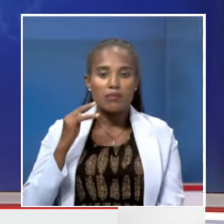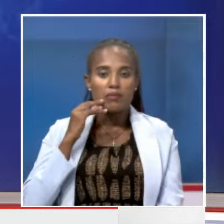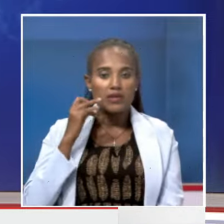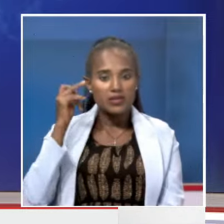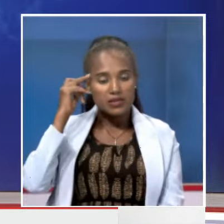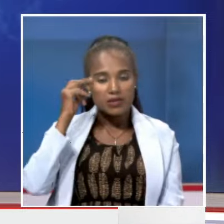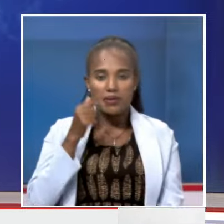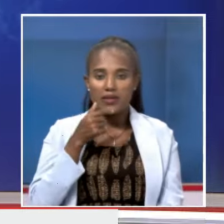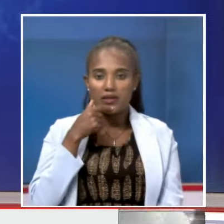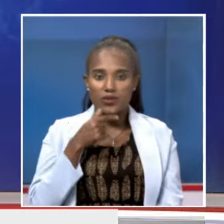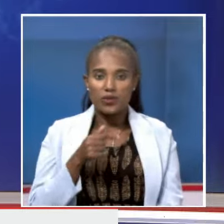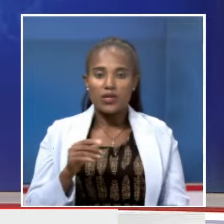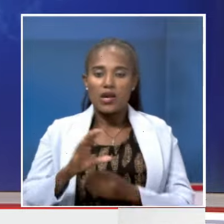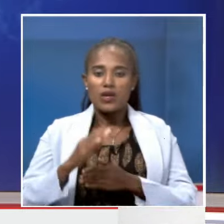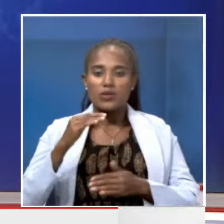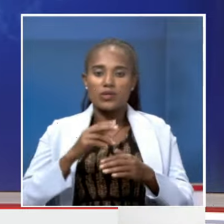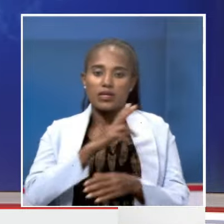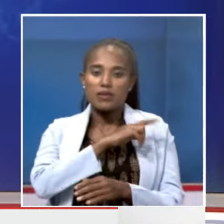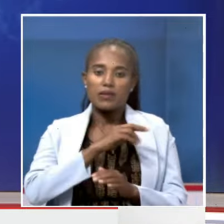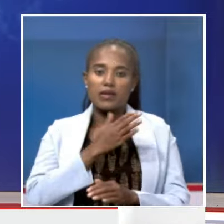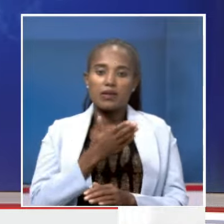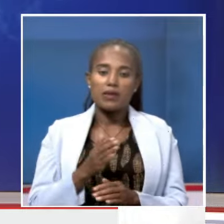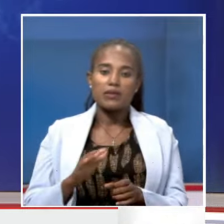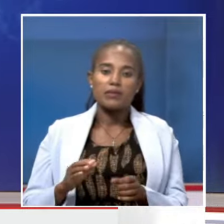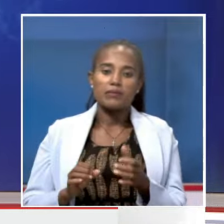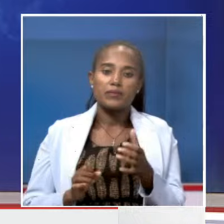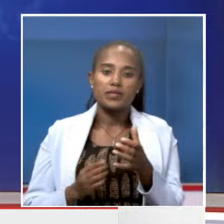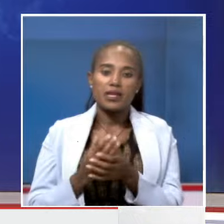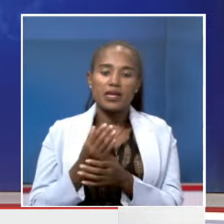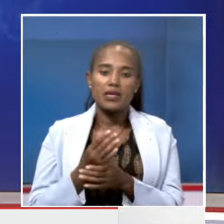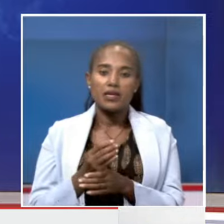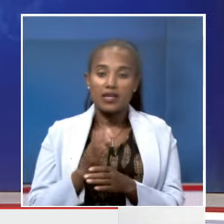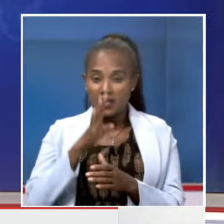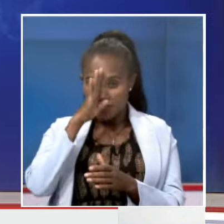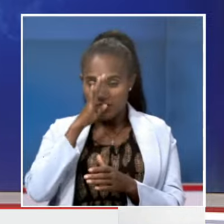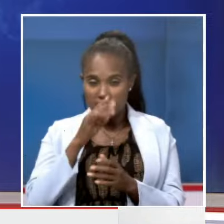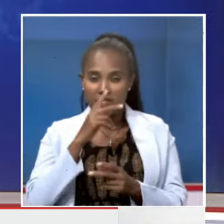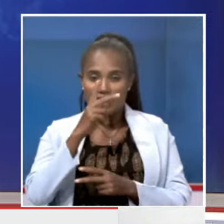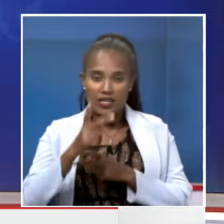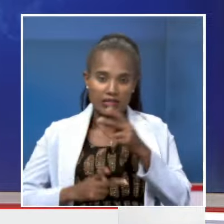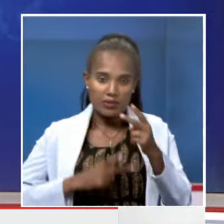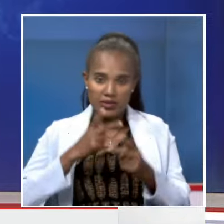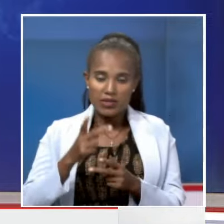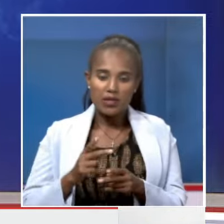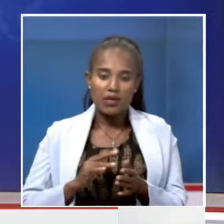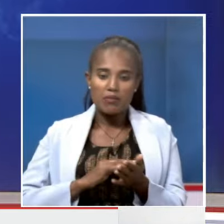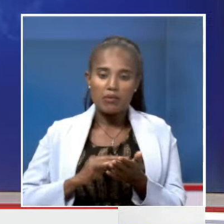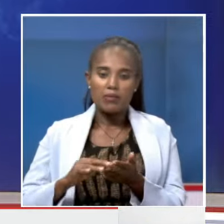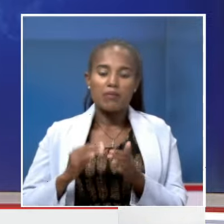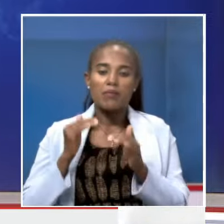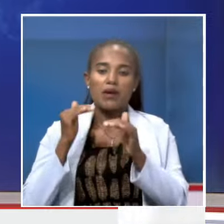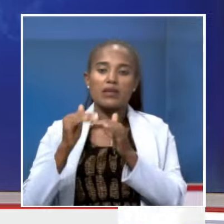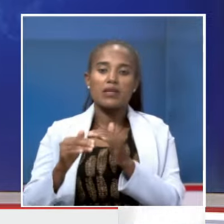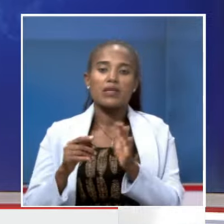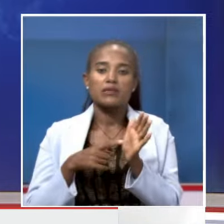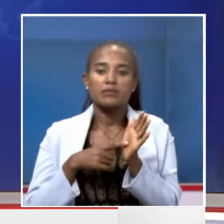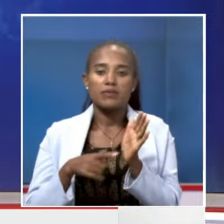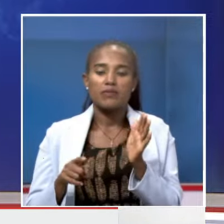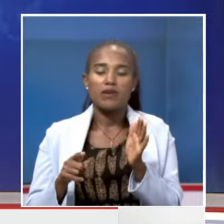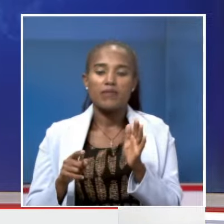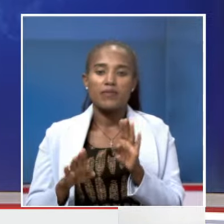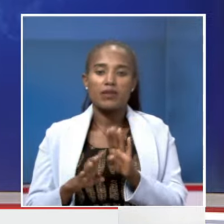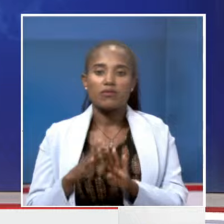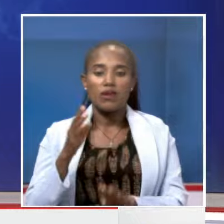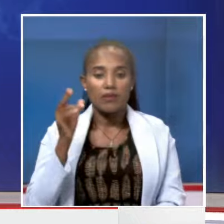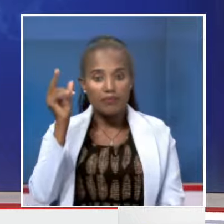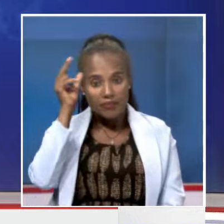ናቸው። የሀገር ውስጥ የሕክምና ግብዓት ምርትና ኢኖቬሽን ኤግዚቢሽን በሚሊኒየም አዳራሽ በይፋ ተከፍቷል።